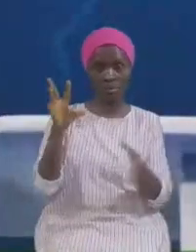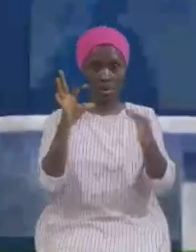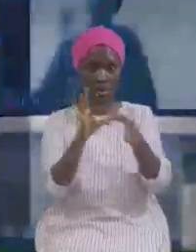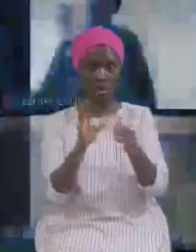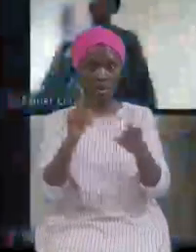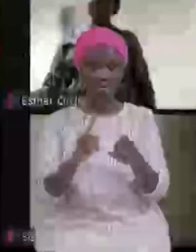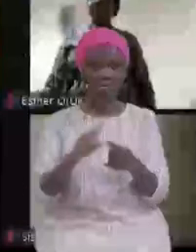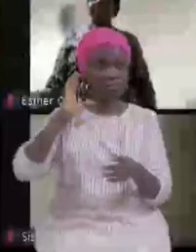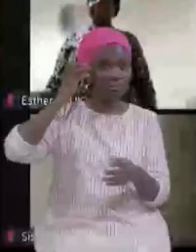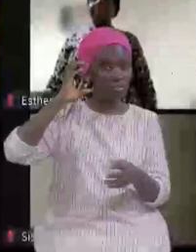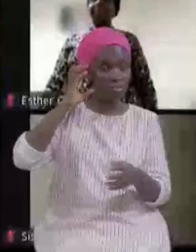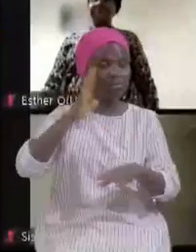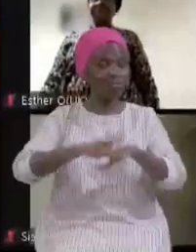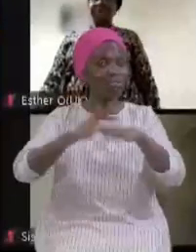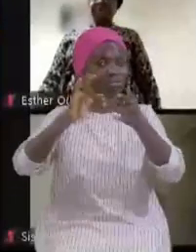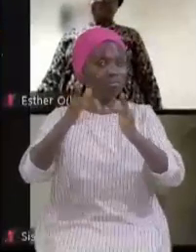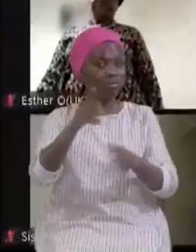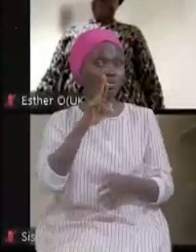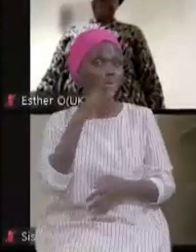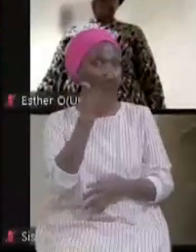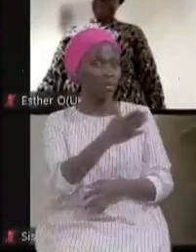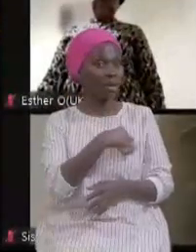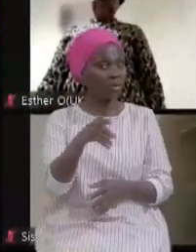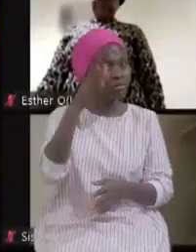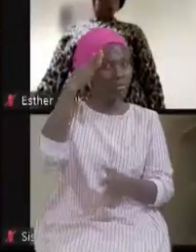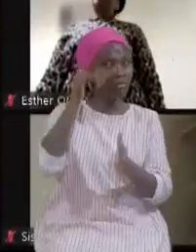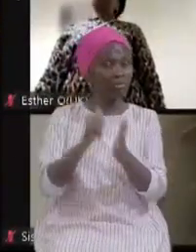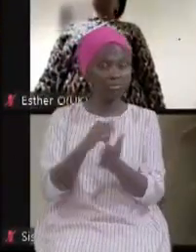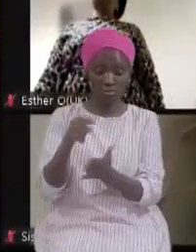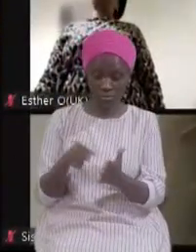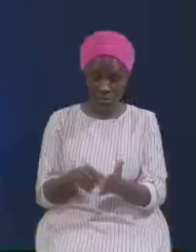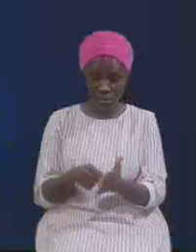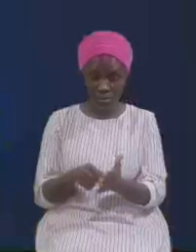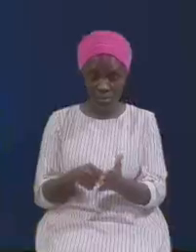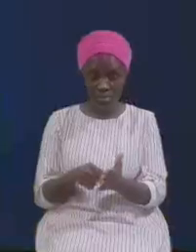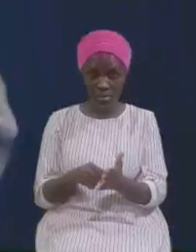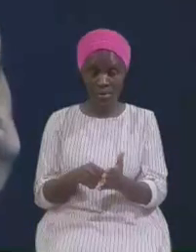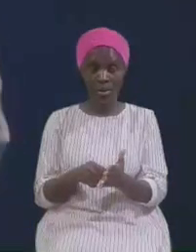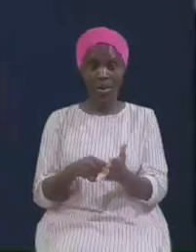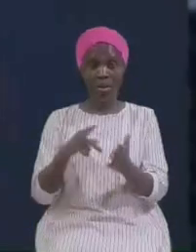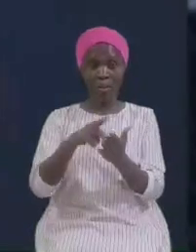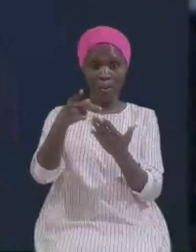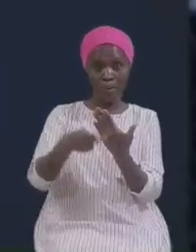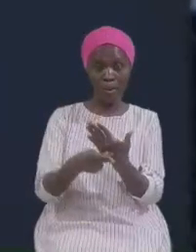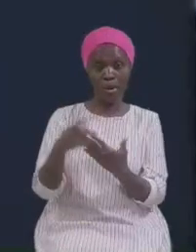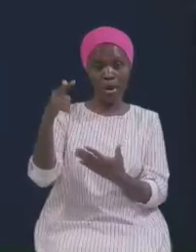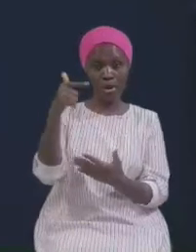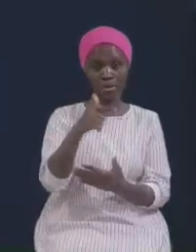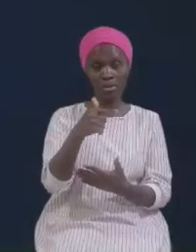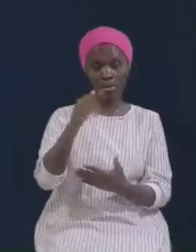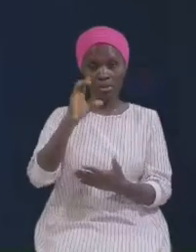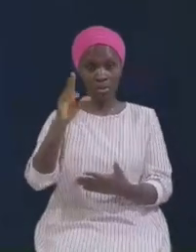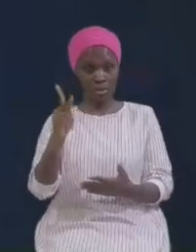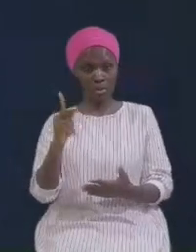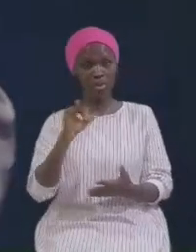la radio en ligne, tu es là-bas et tu sais que cette croisade mondiale est pour